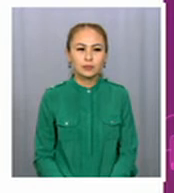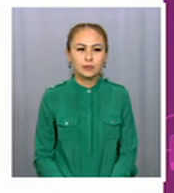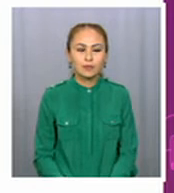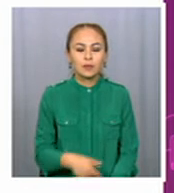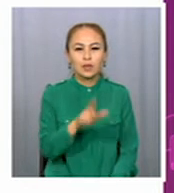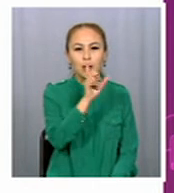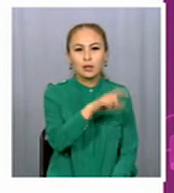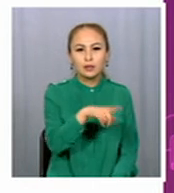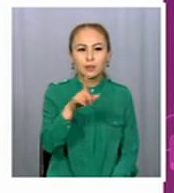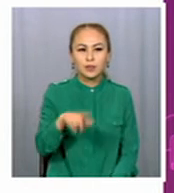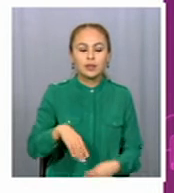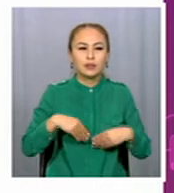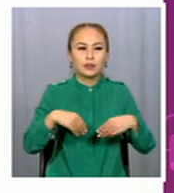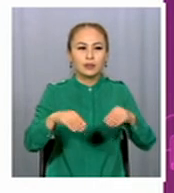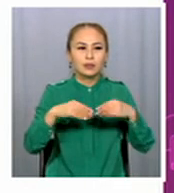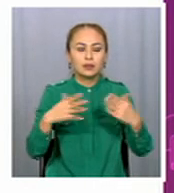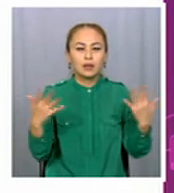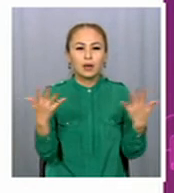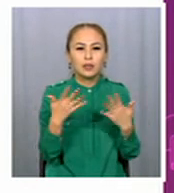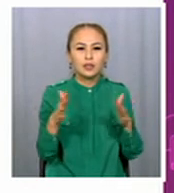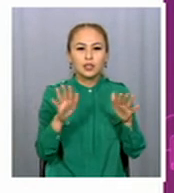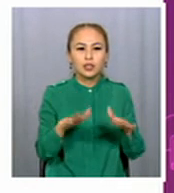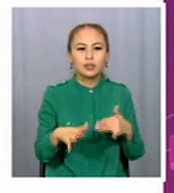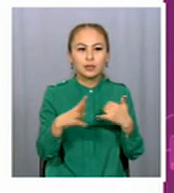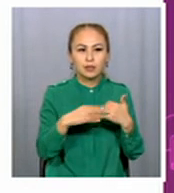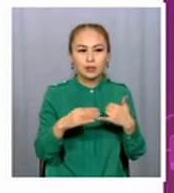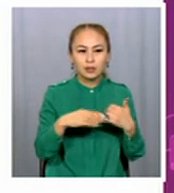адамдар егінді қандай жерлерге егеді?